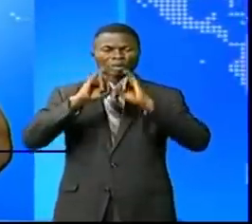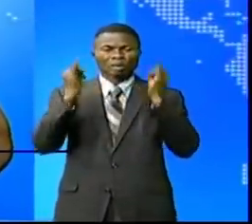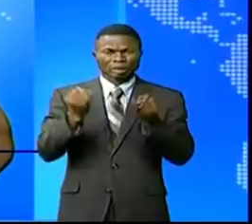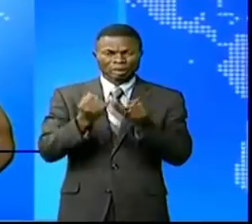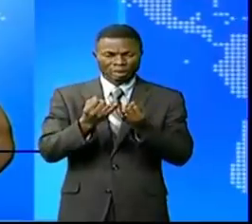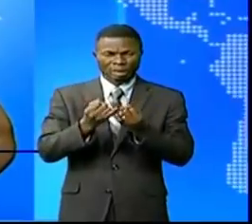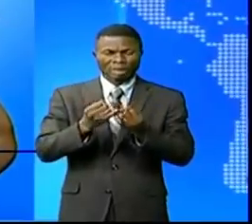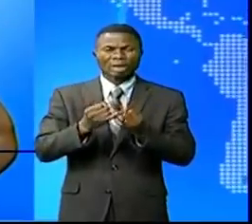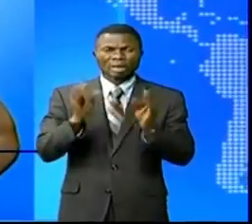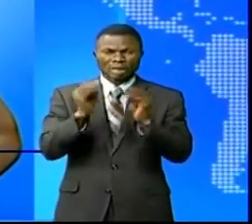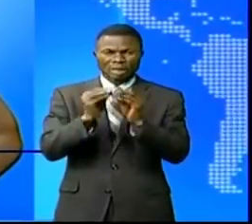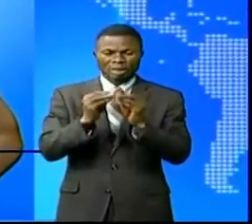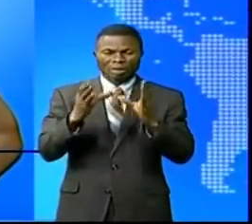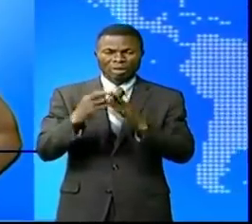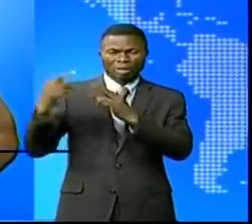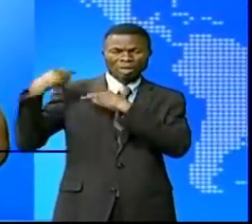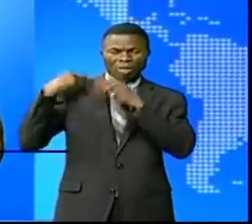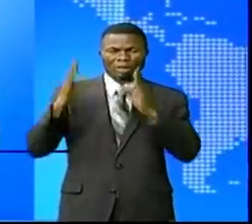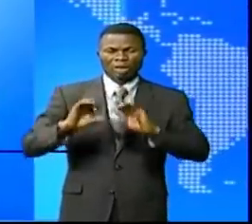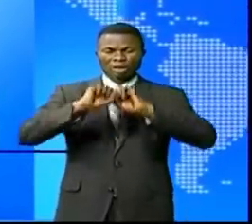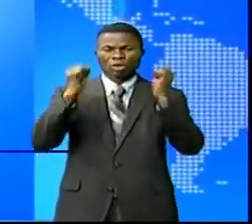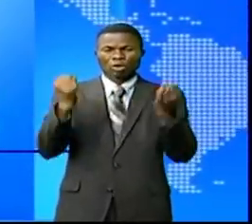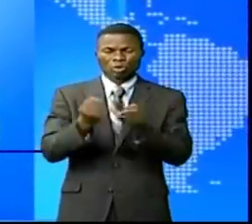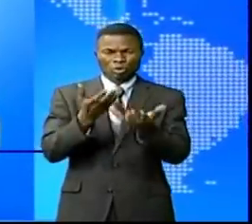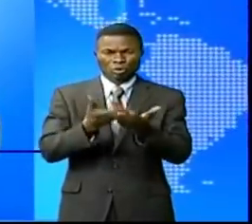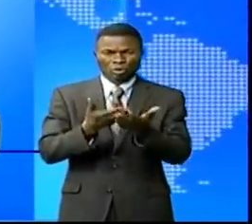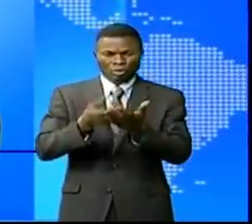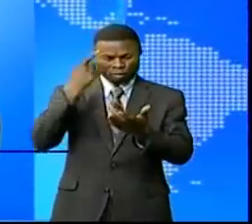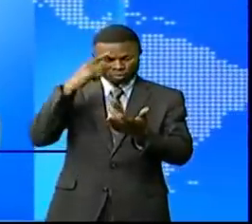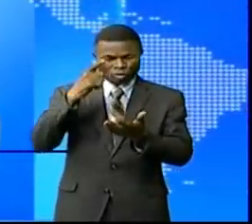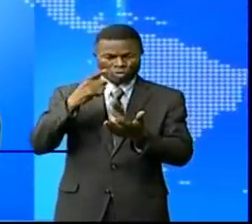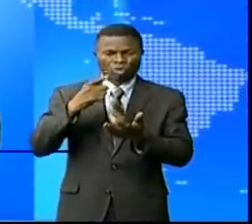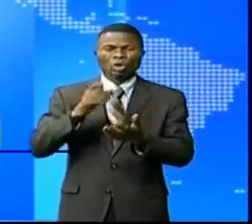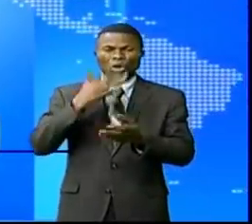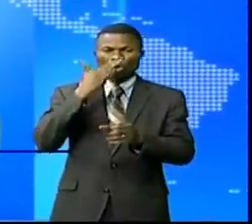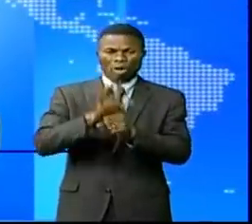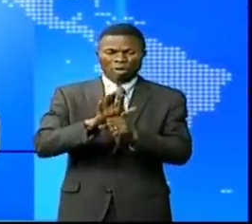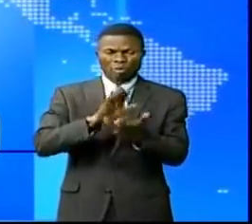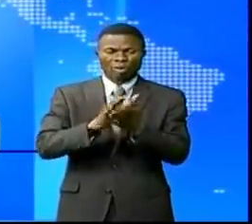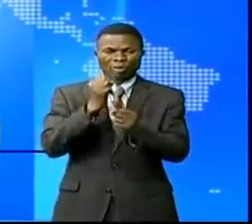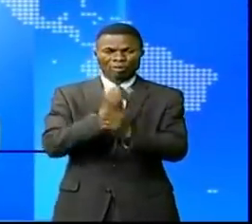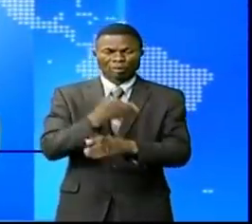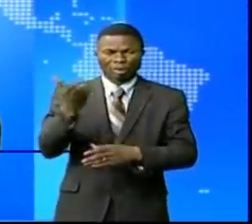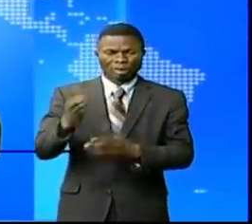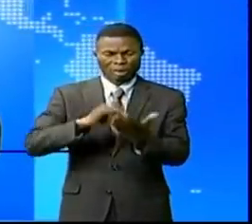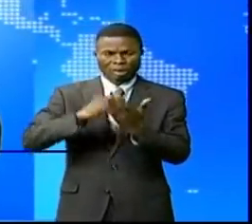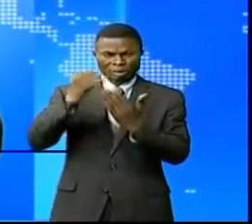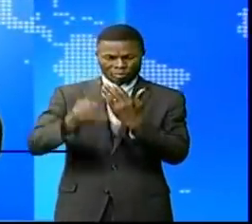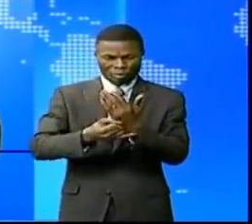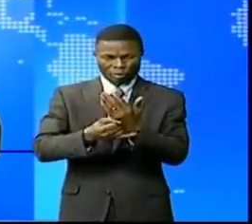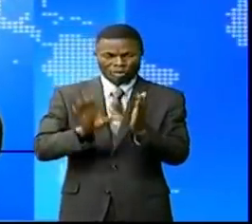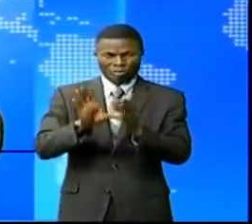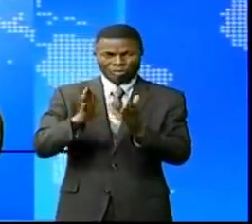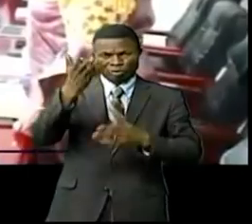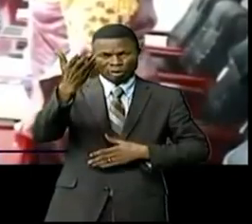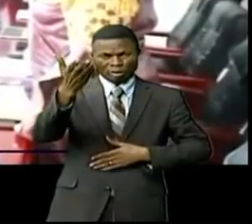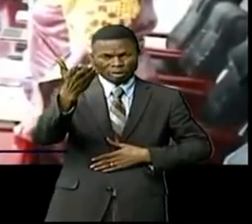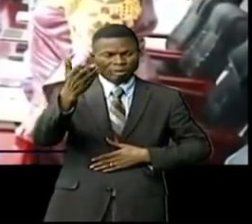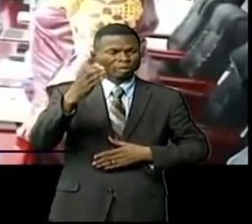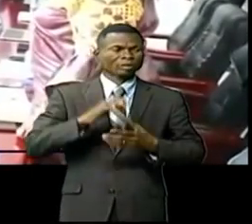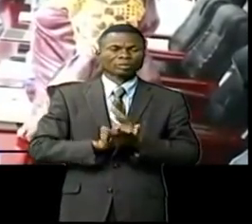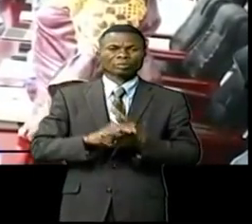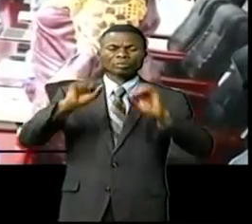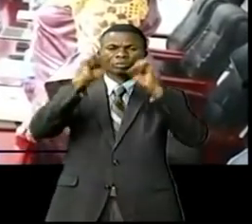de travail avec le responsable de cette firme pour la concrétisation de ce projet. Mami Kadima nous en parle. La